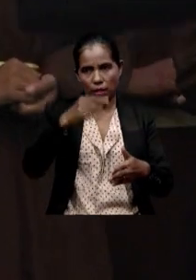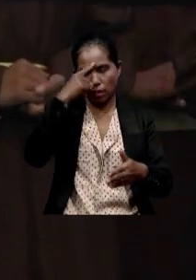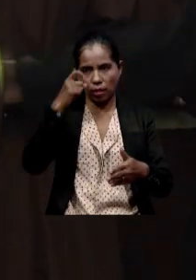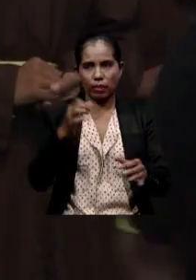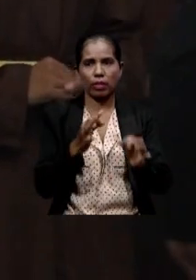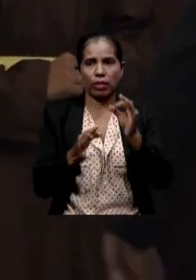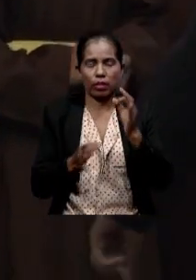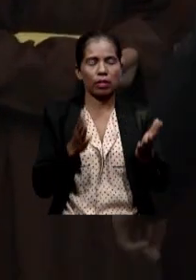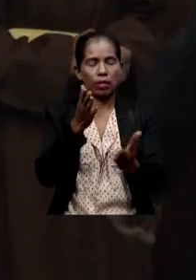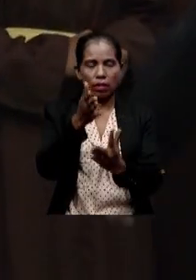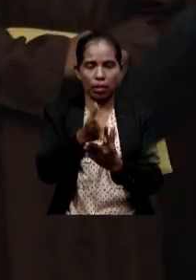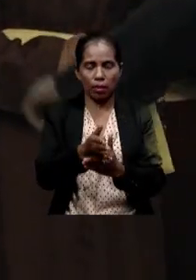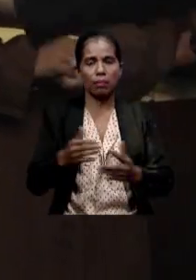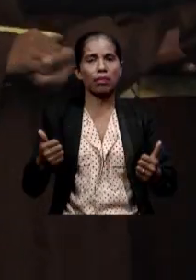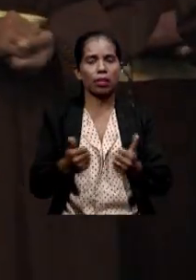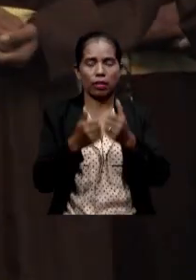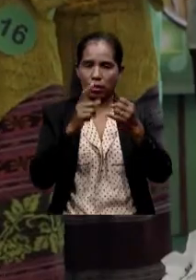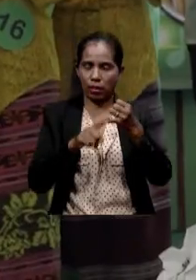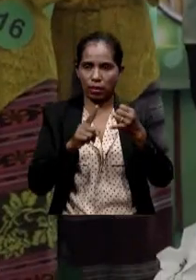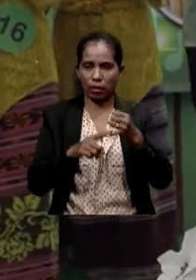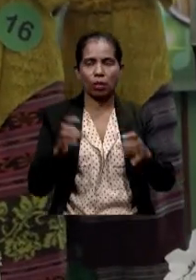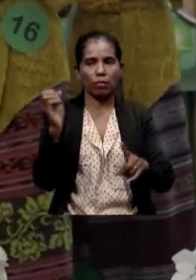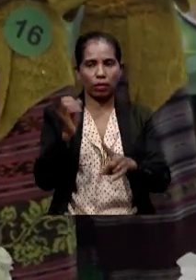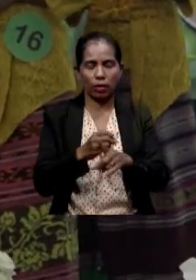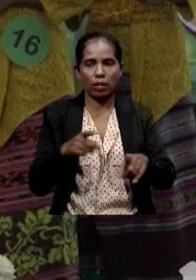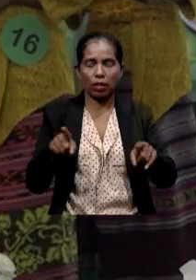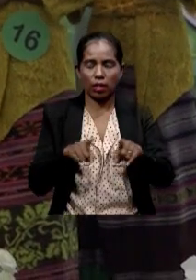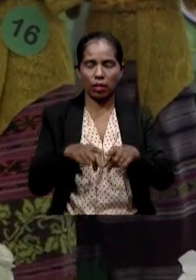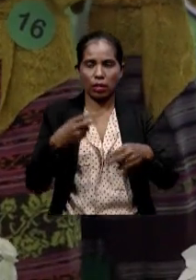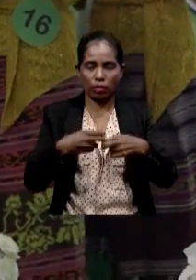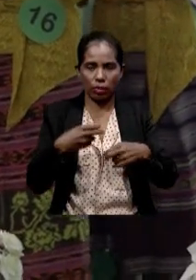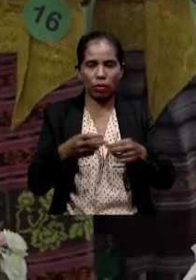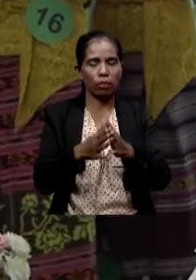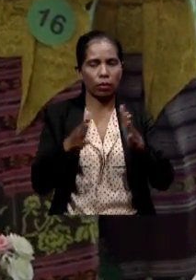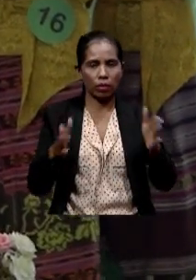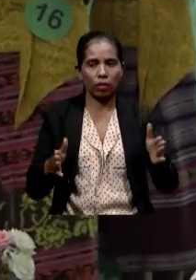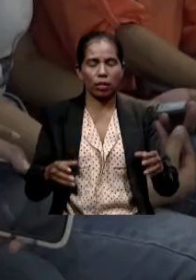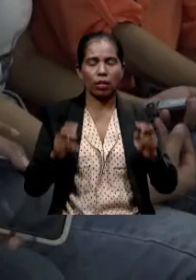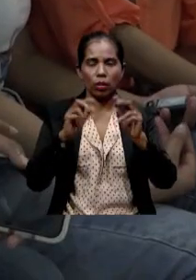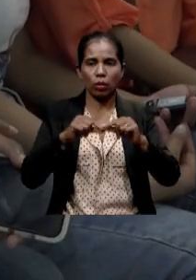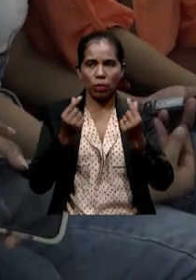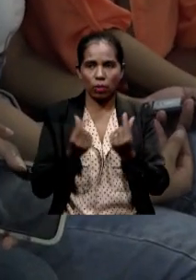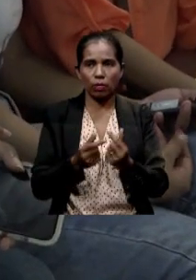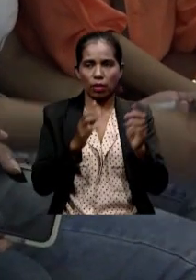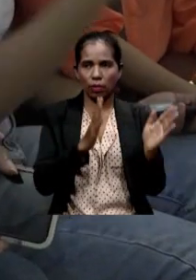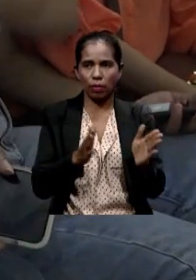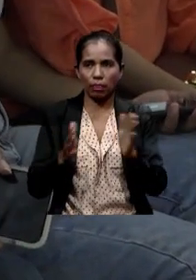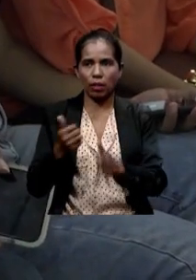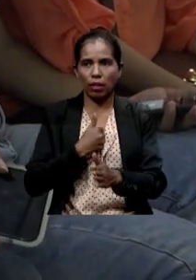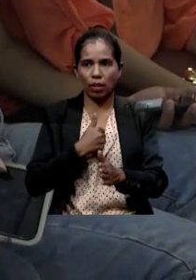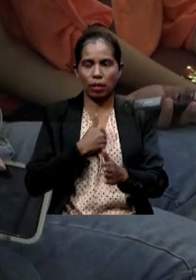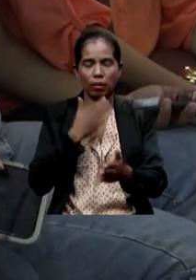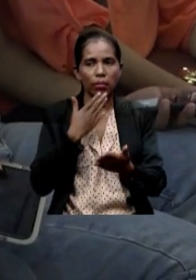que passa ba grande final, mai be oportunidade ne hanesan desafio bot ida nebe obriga equipa tenggi preparaan di